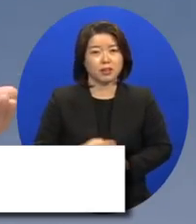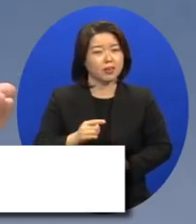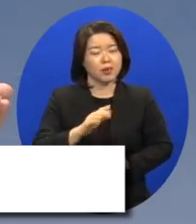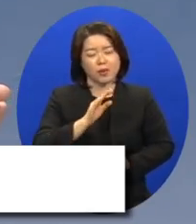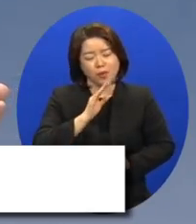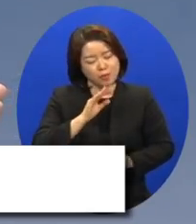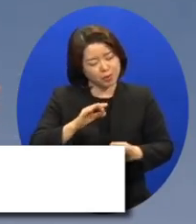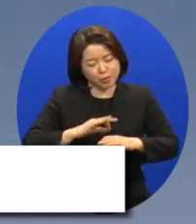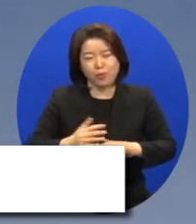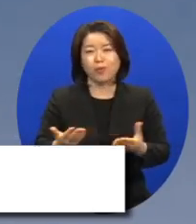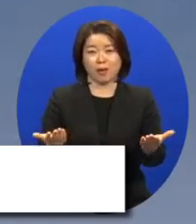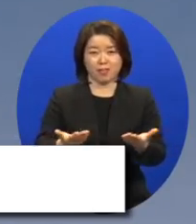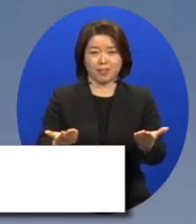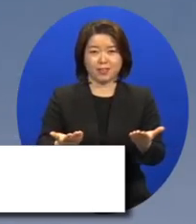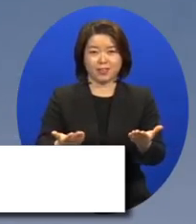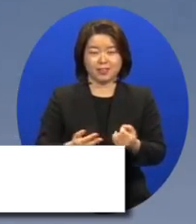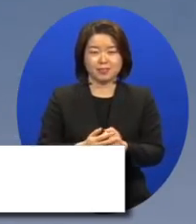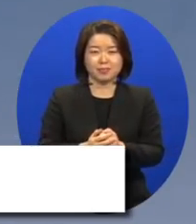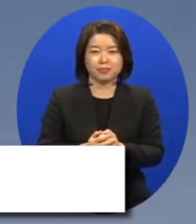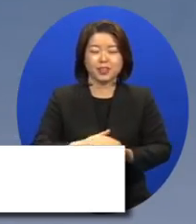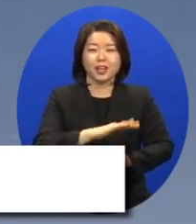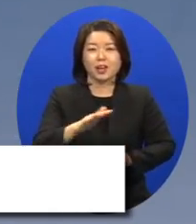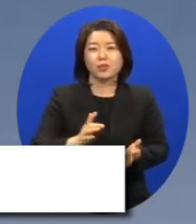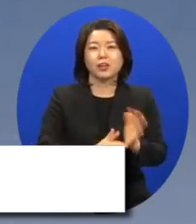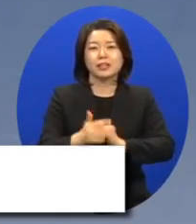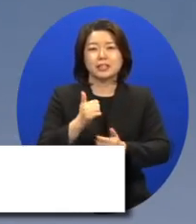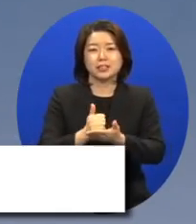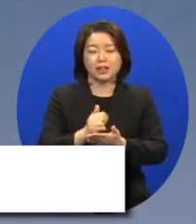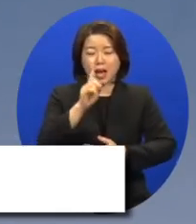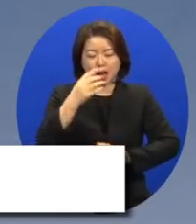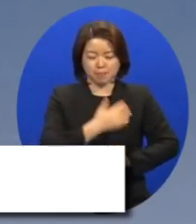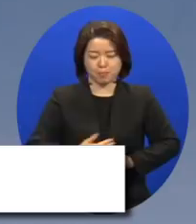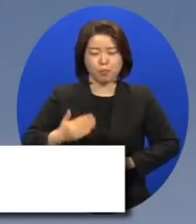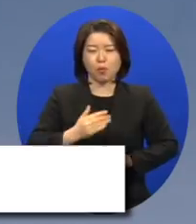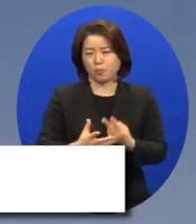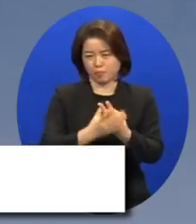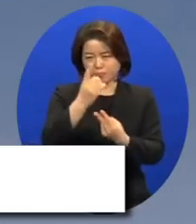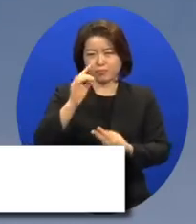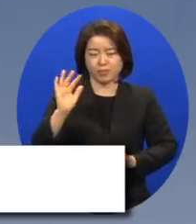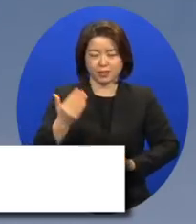놀라운 계시죠 그래서 우리가 예수님과 한 몸이 된 겁니다